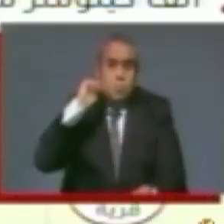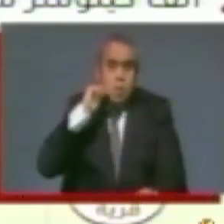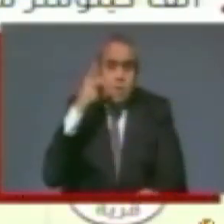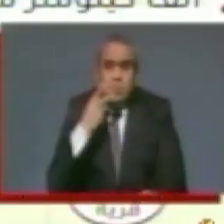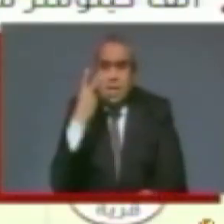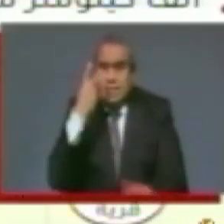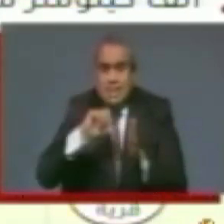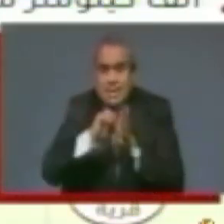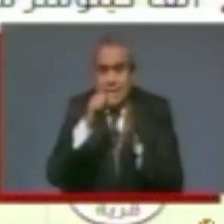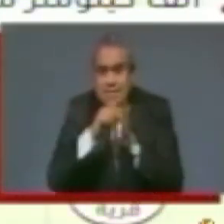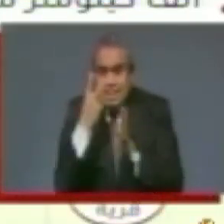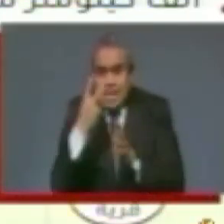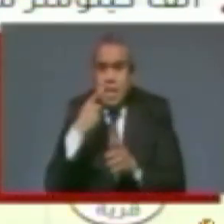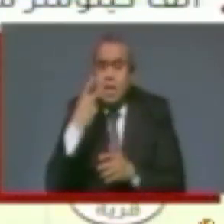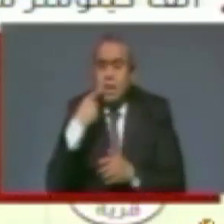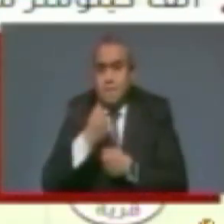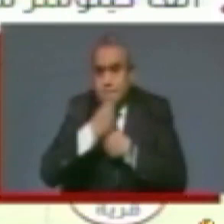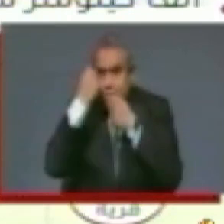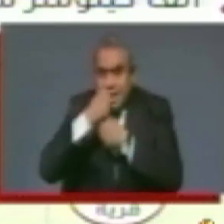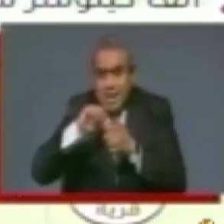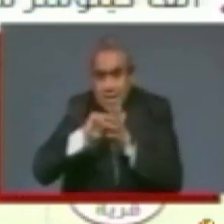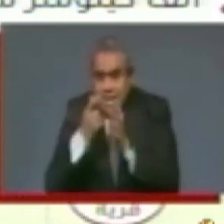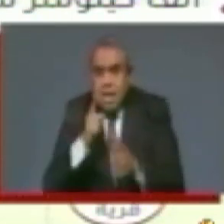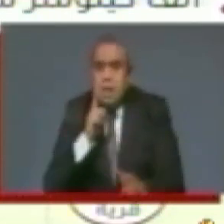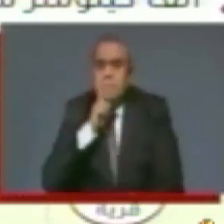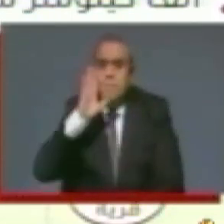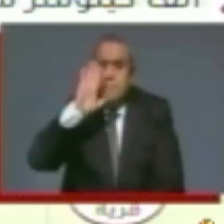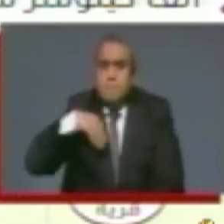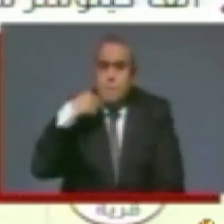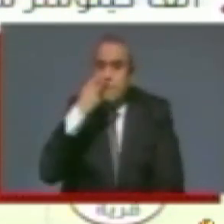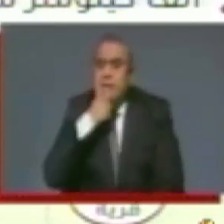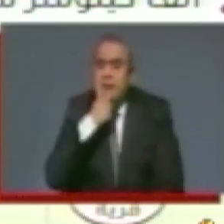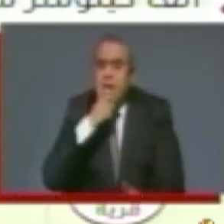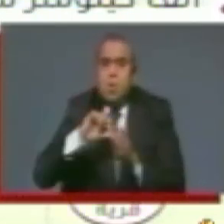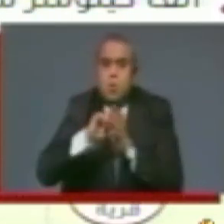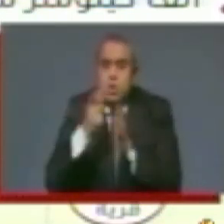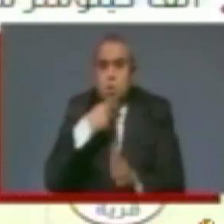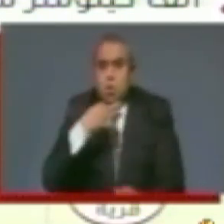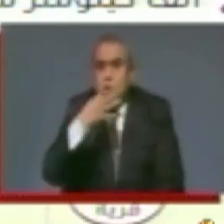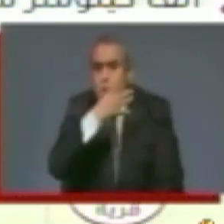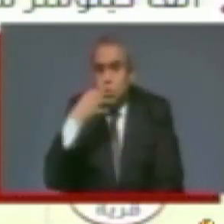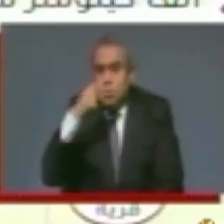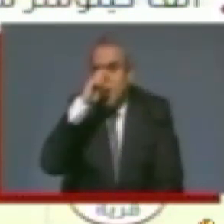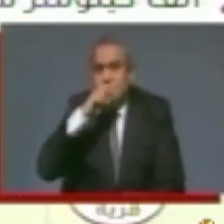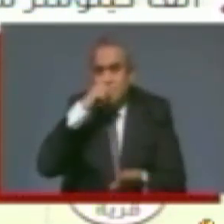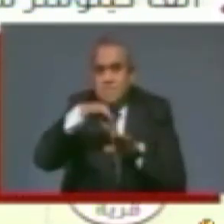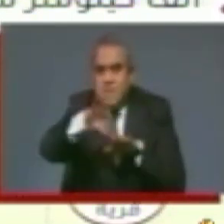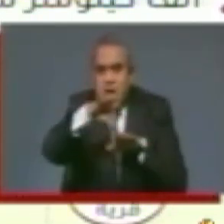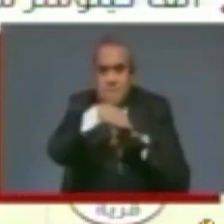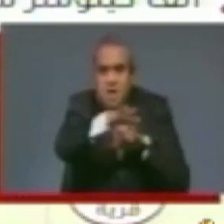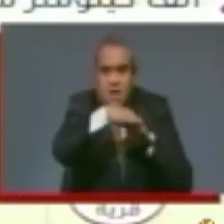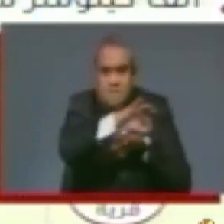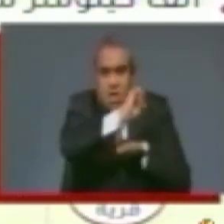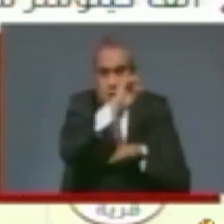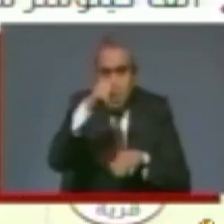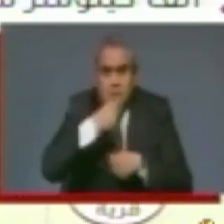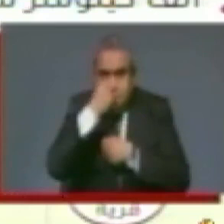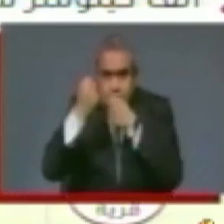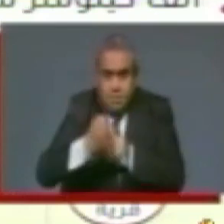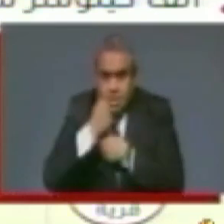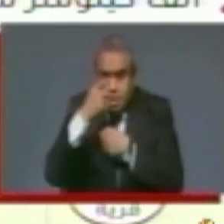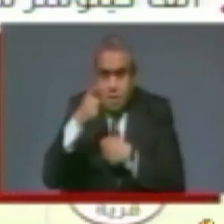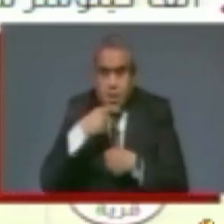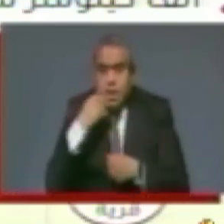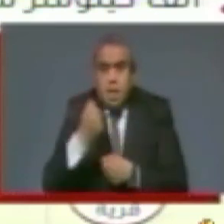جداد المنيا الجديده وملاوي الجديده واكتر من 300 قريه بتوابحهم طبعا الحقيقه يمكن المنيا